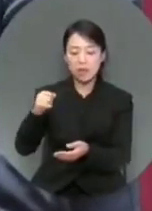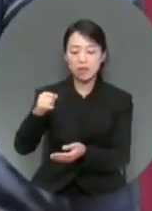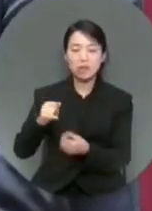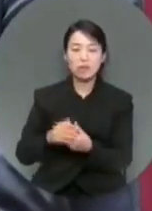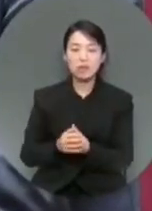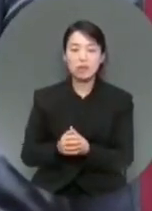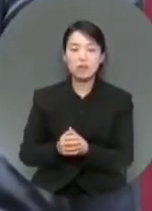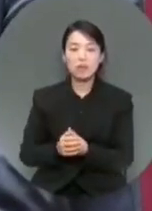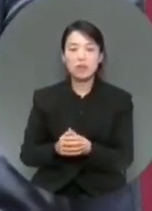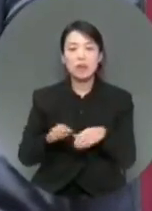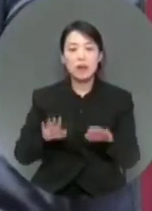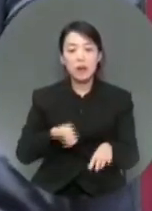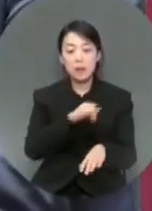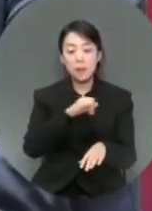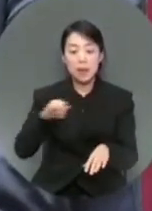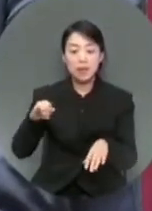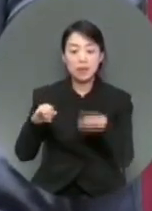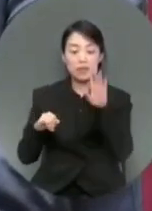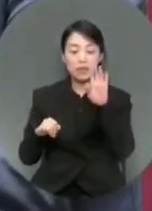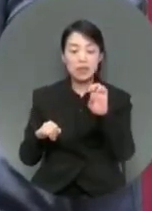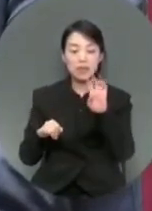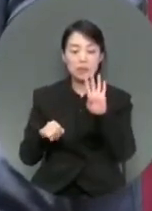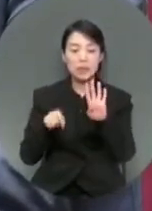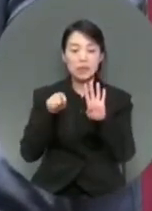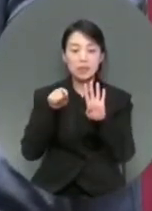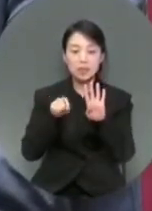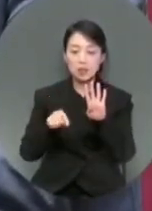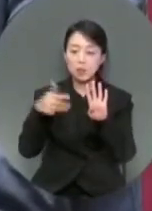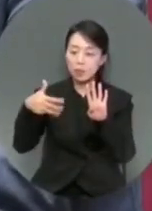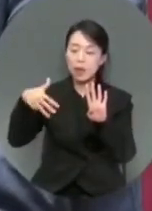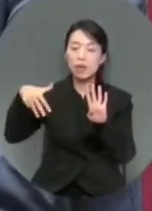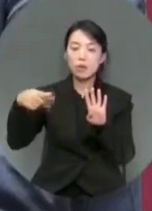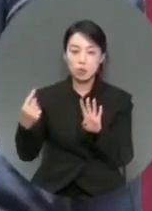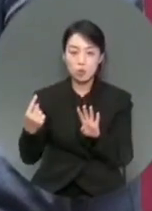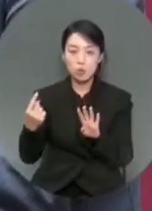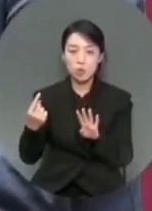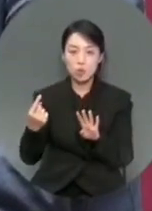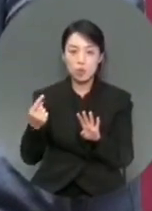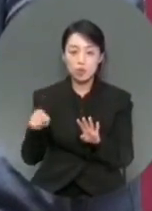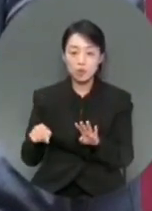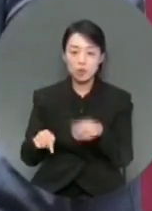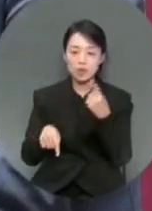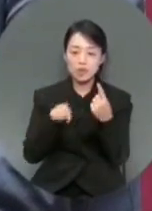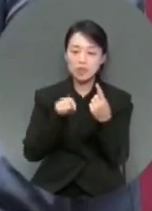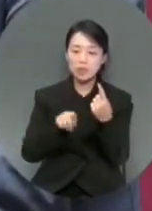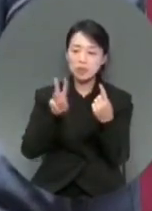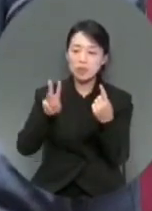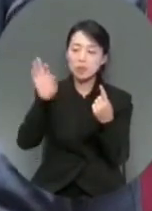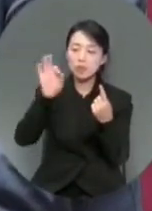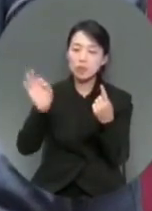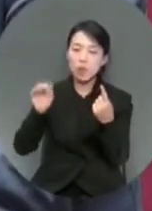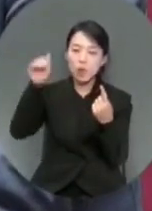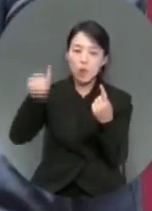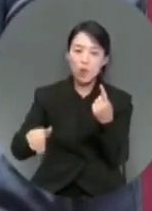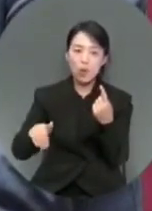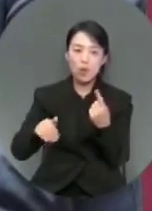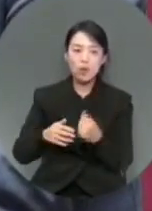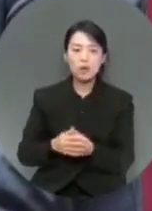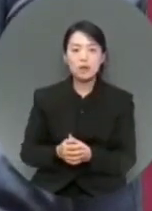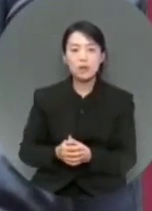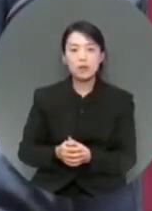보니까 마이너스 44.8조죠. 그죠? 그렇습니다. 예. 그러면 1.3% 악화되는데 예.